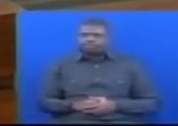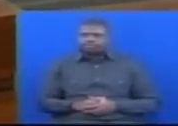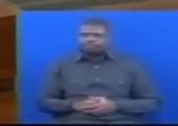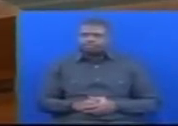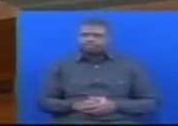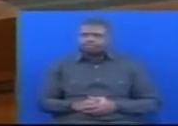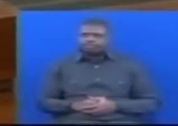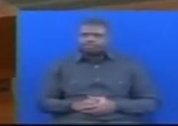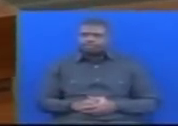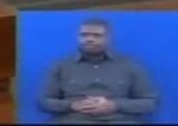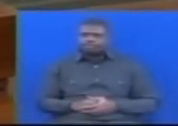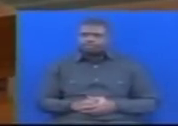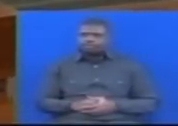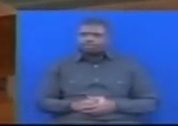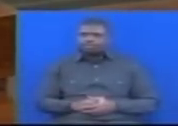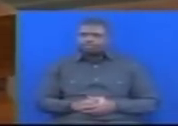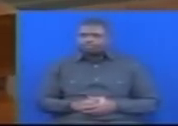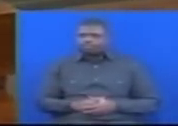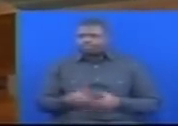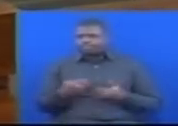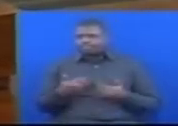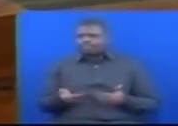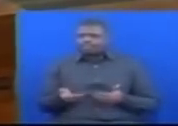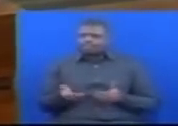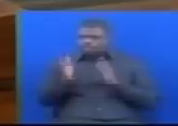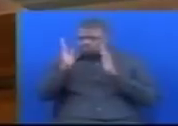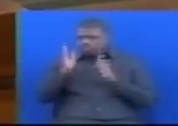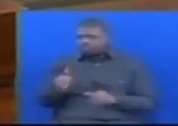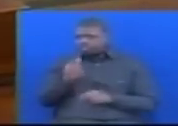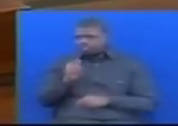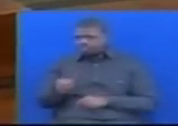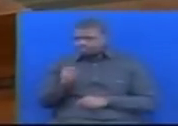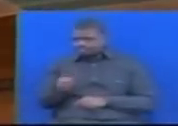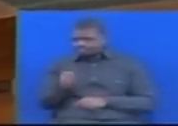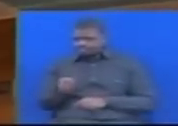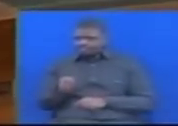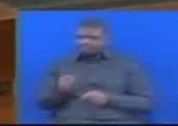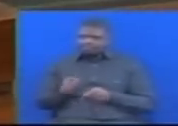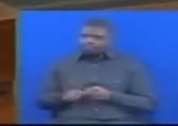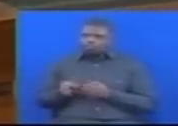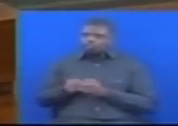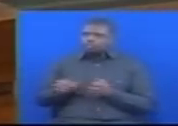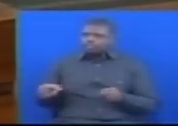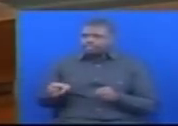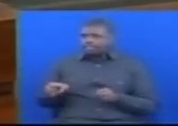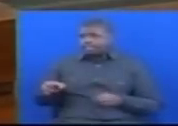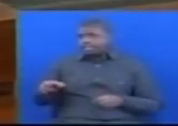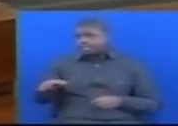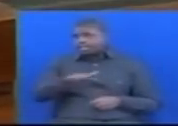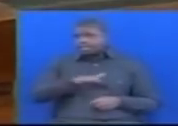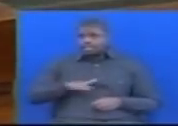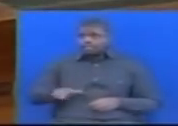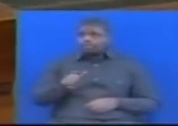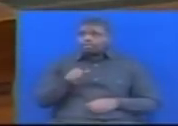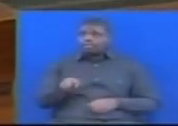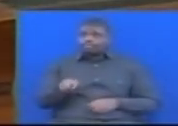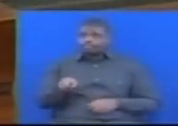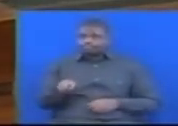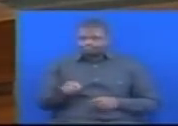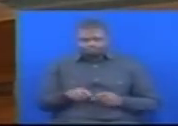Mheshimiwa Spika, kwanza napenda kuipongeza Halmashauri ya Chunya kwa kutenga eneo hilo, lakini vile